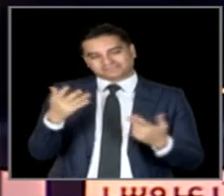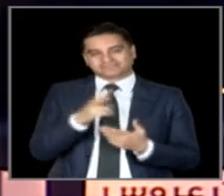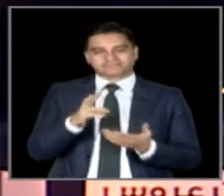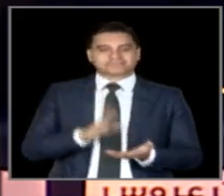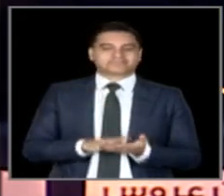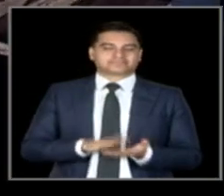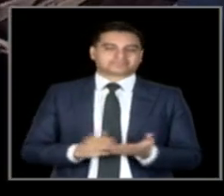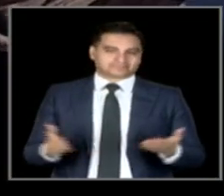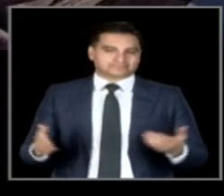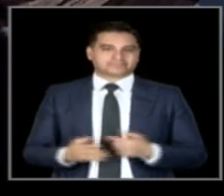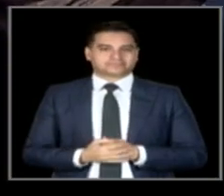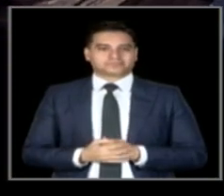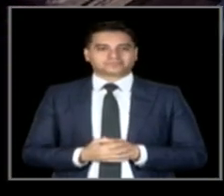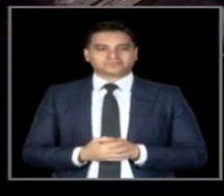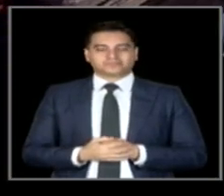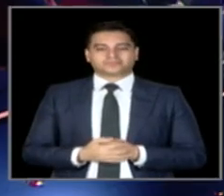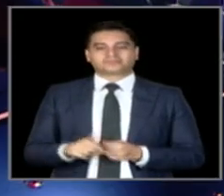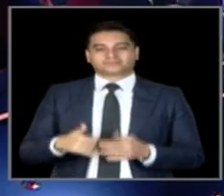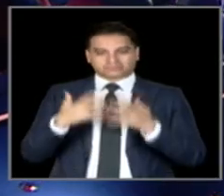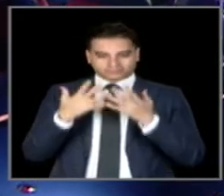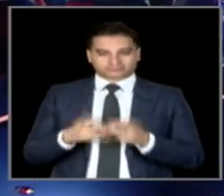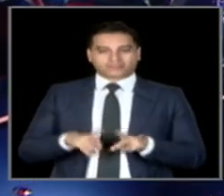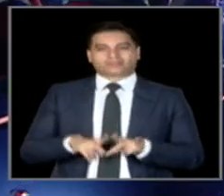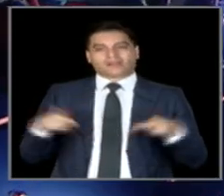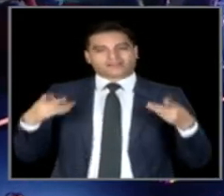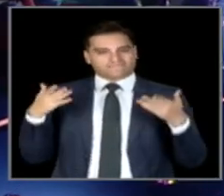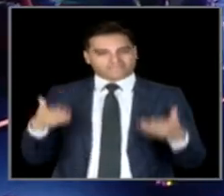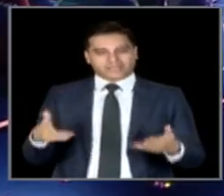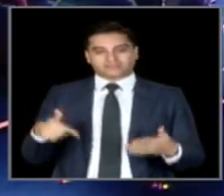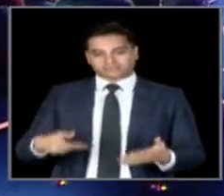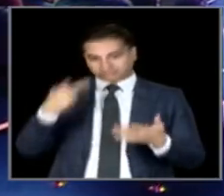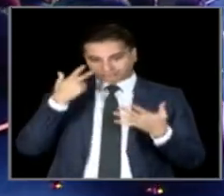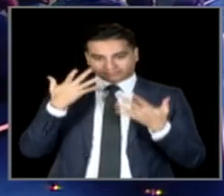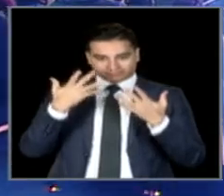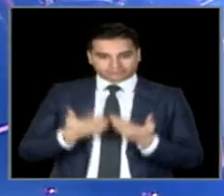حسن عروس ومحمد هشام. النتيجة اتغيرت